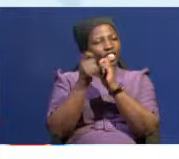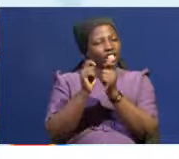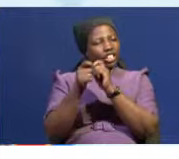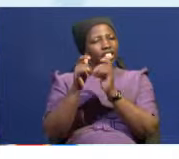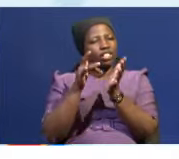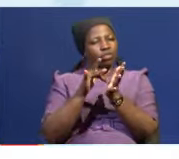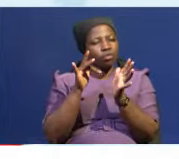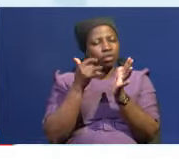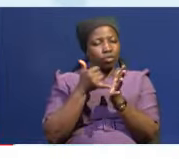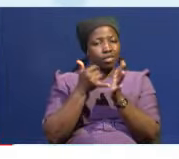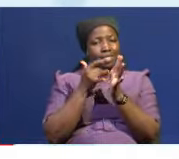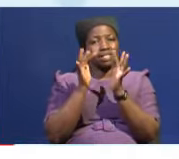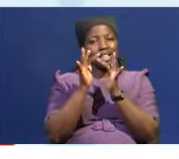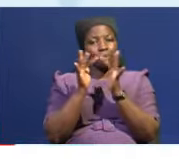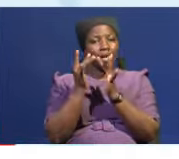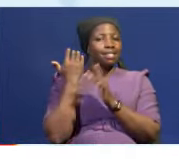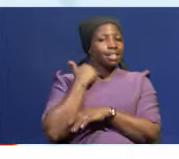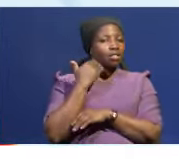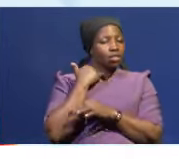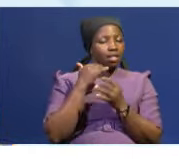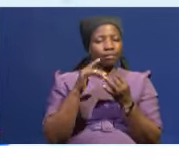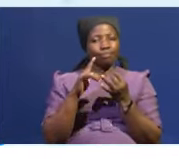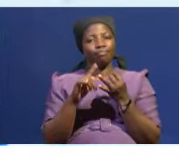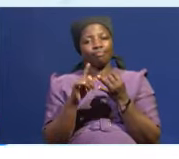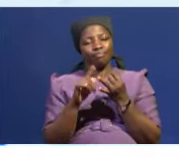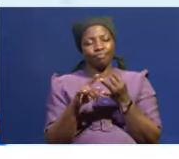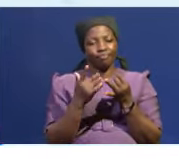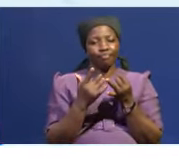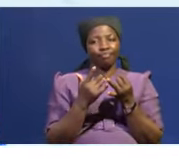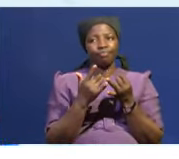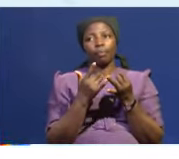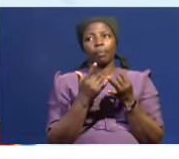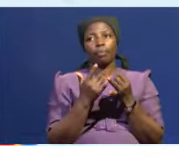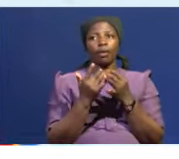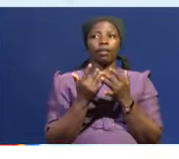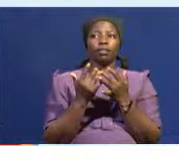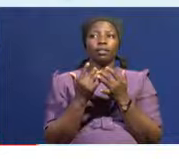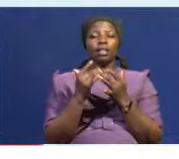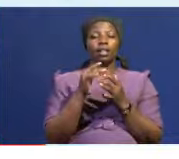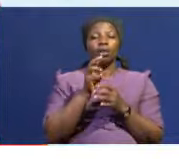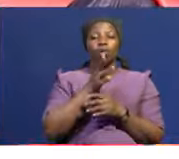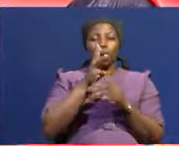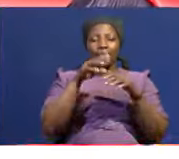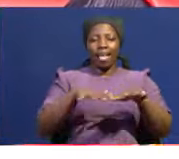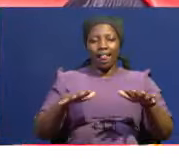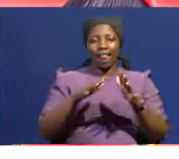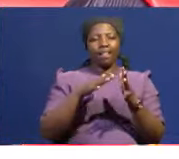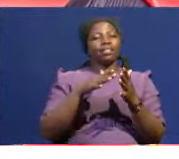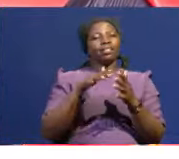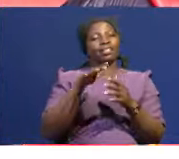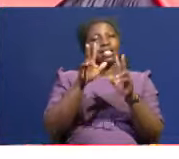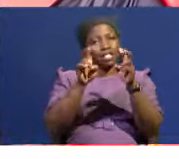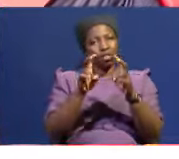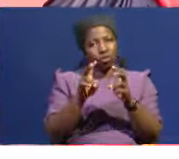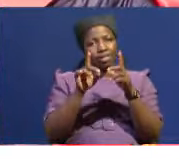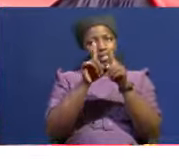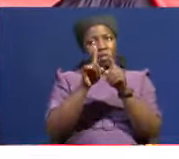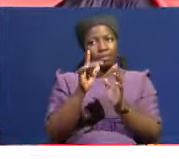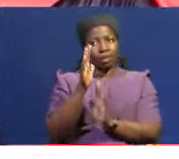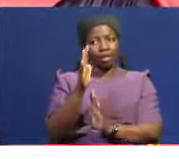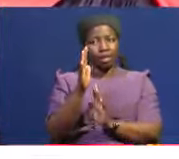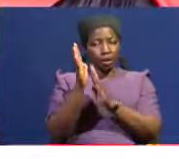warfare, terrorism, maritime vulnerabilities and climate induced crisis, alongside traditional